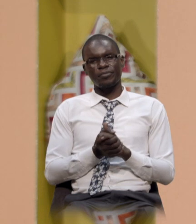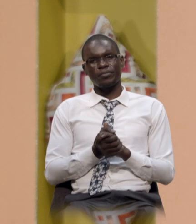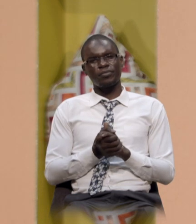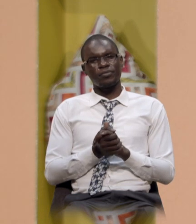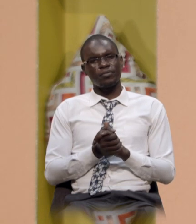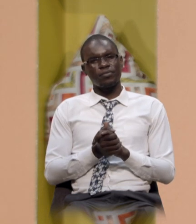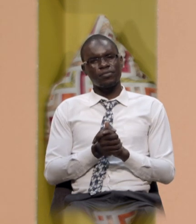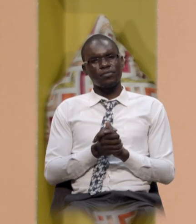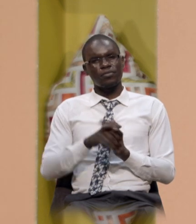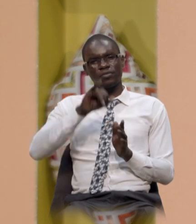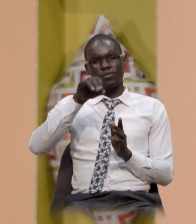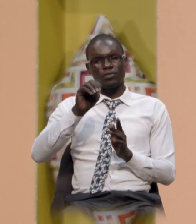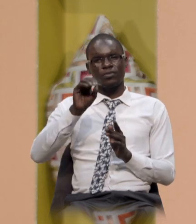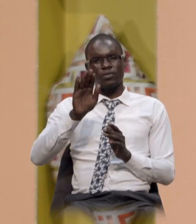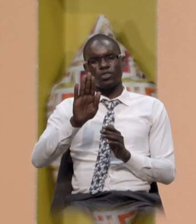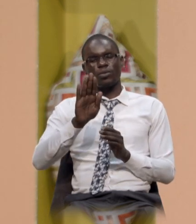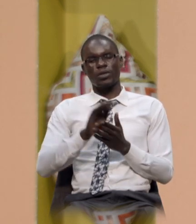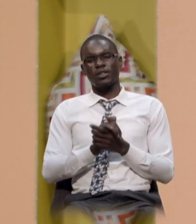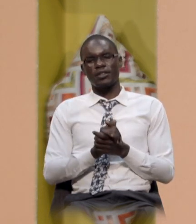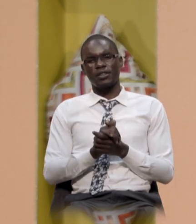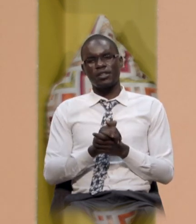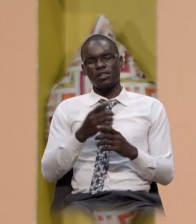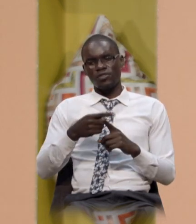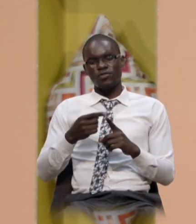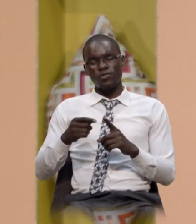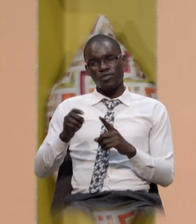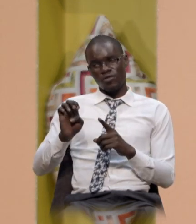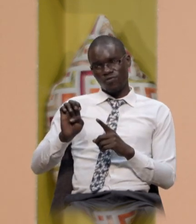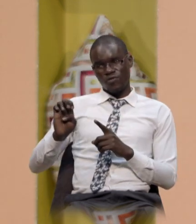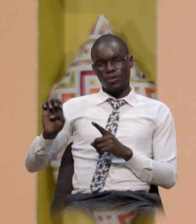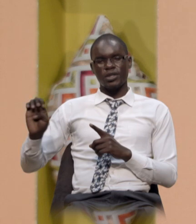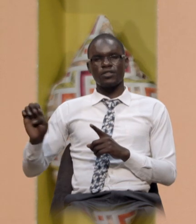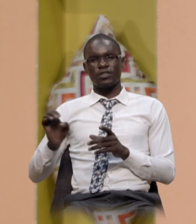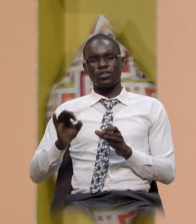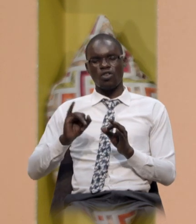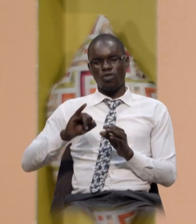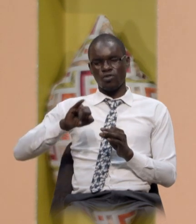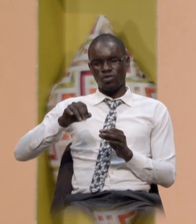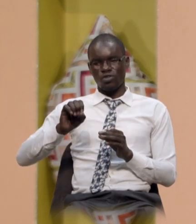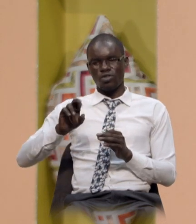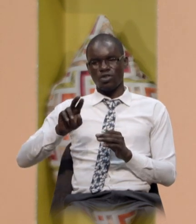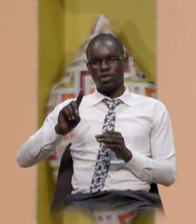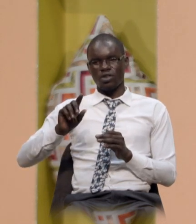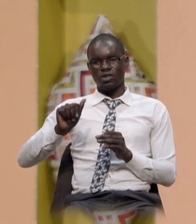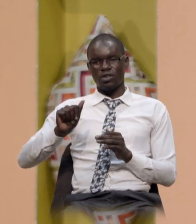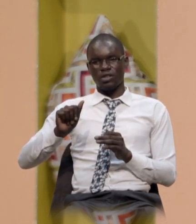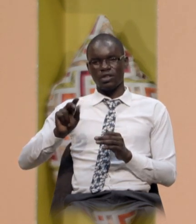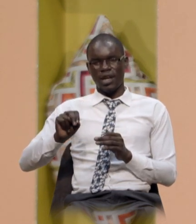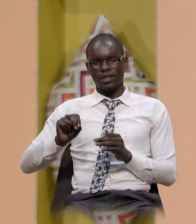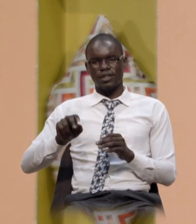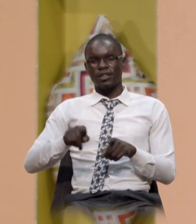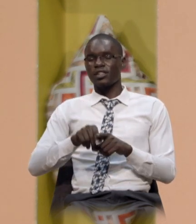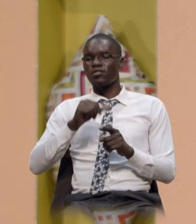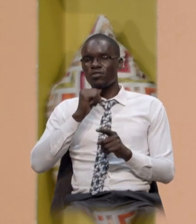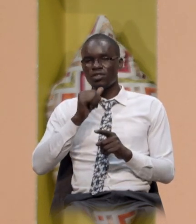Ayubu alikuwa anatoka katika mashariki mwa mto wa Yordani. Kwa hivyo hakuwa Mwisraeli,